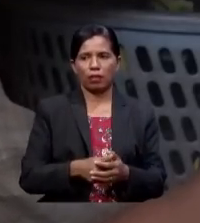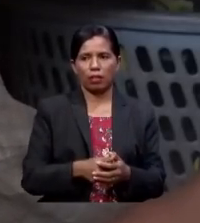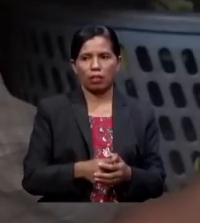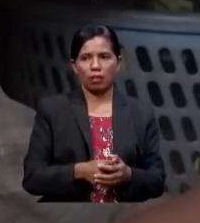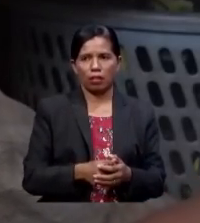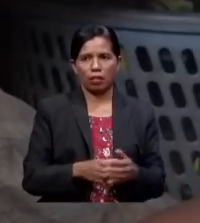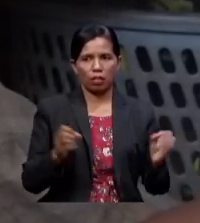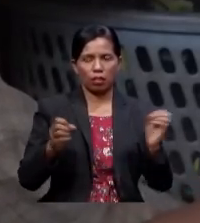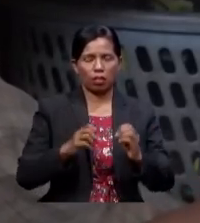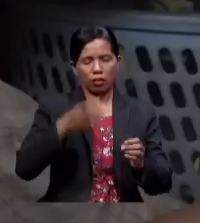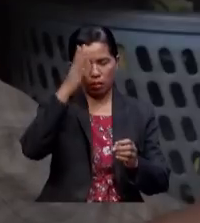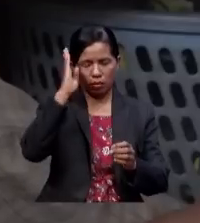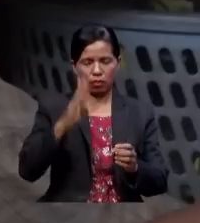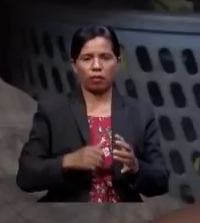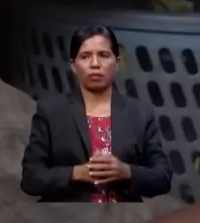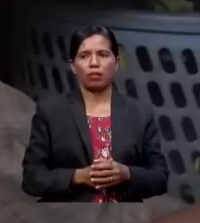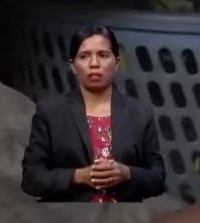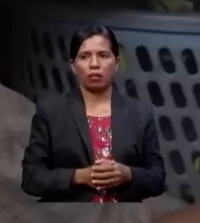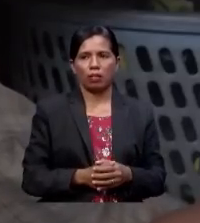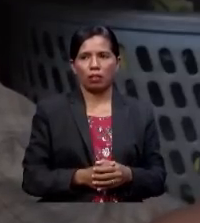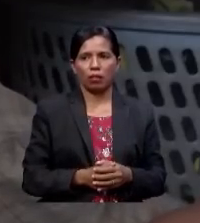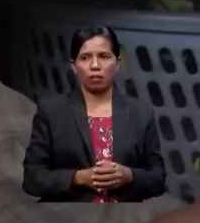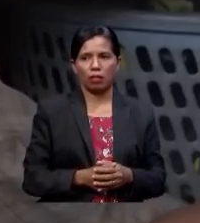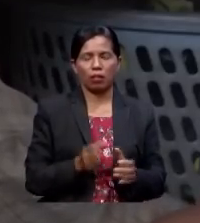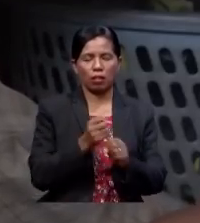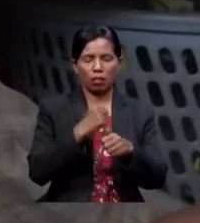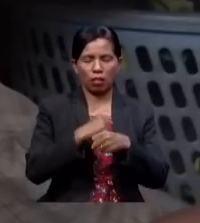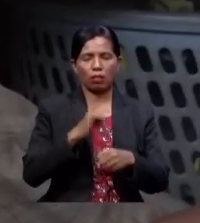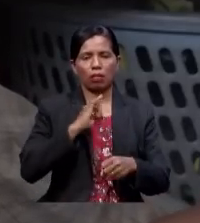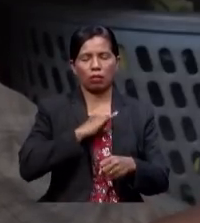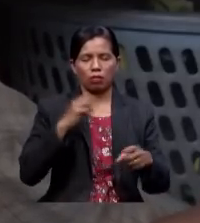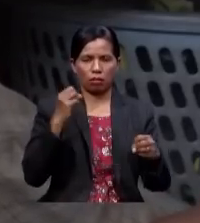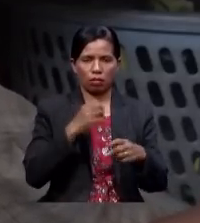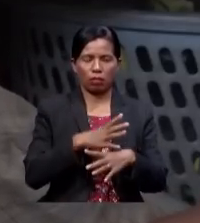Lai sinor salah rumah mana? Allah tahu mana.